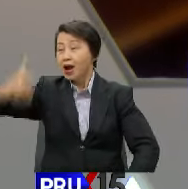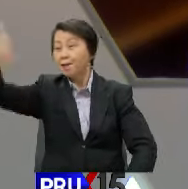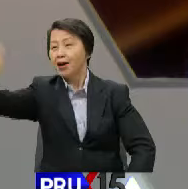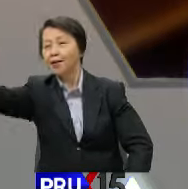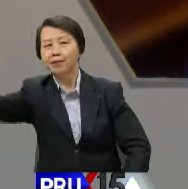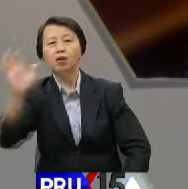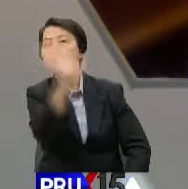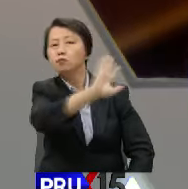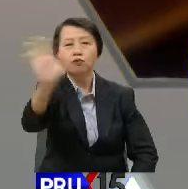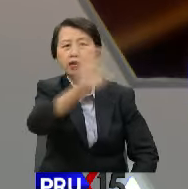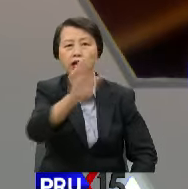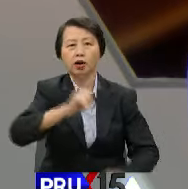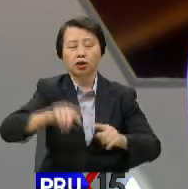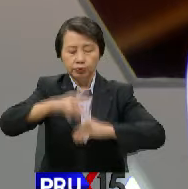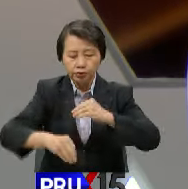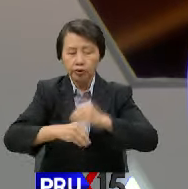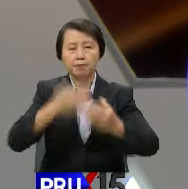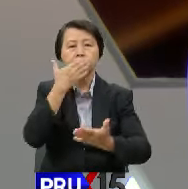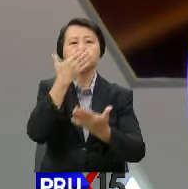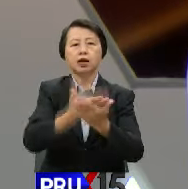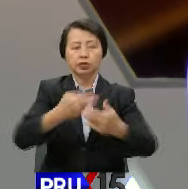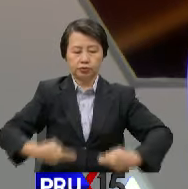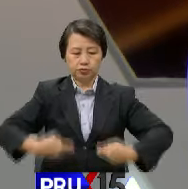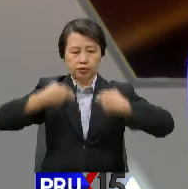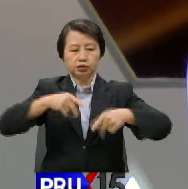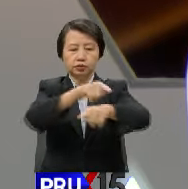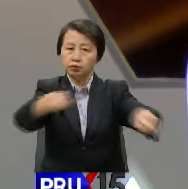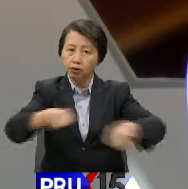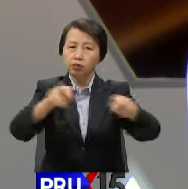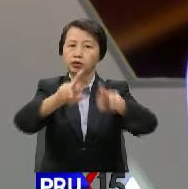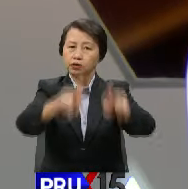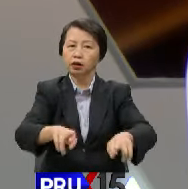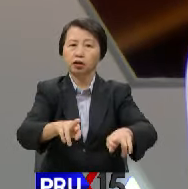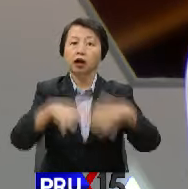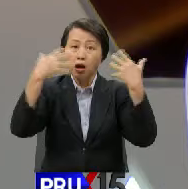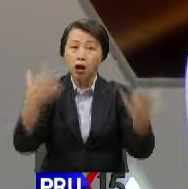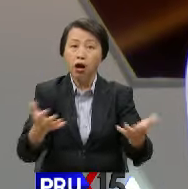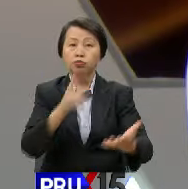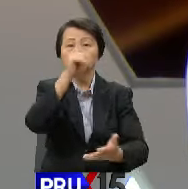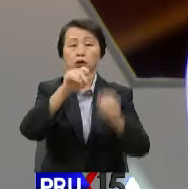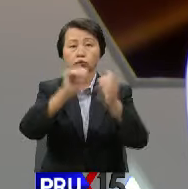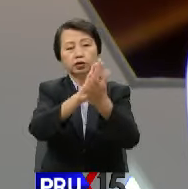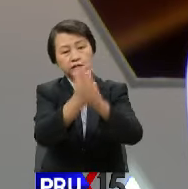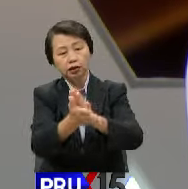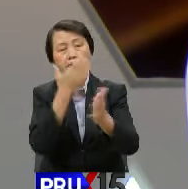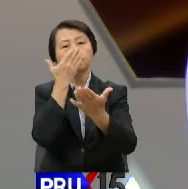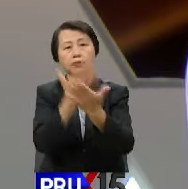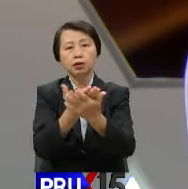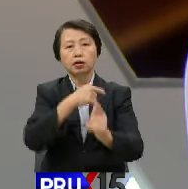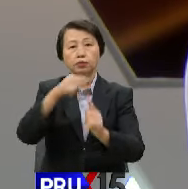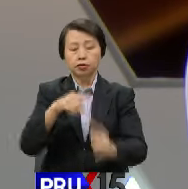tetapi untuk penambah baikan hidup rakyat Bagaimana reality boleh lebih baik Apabila